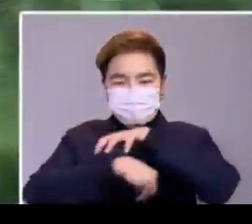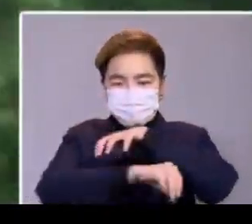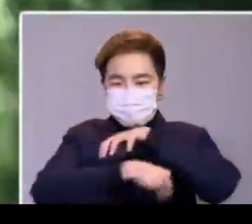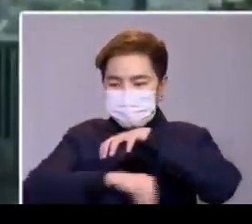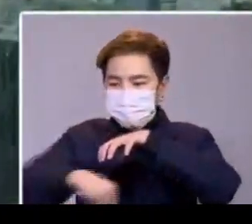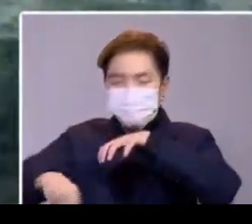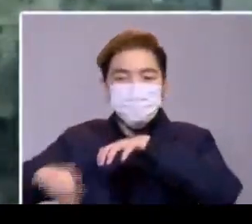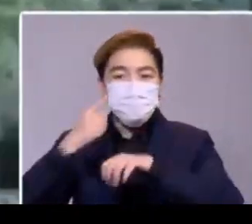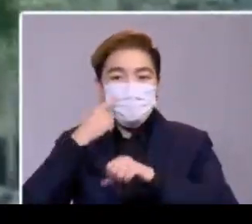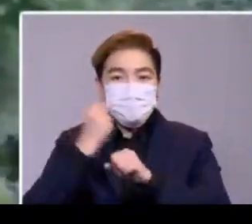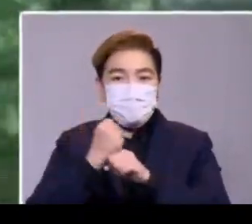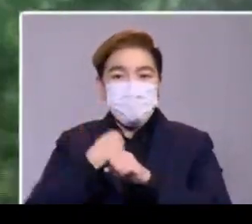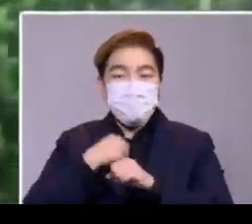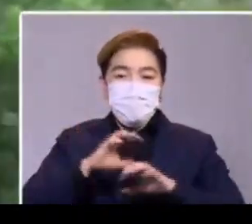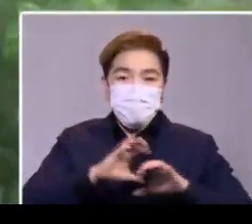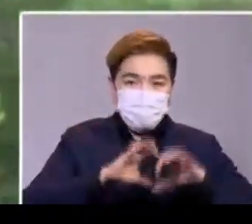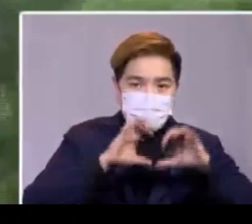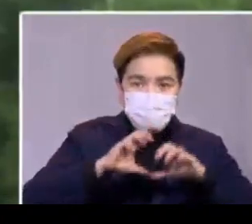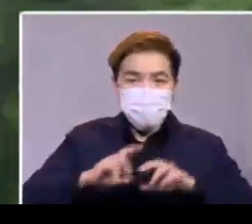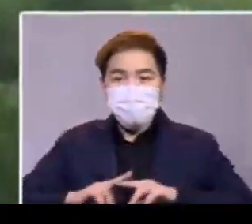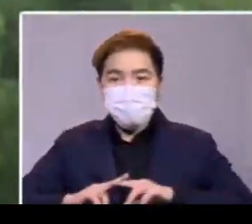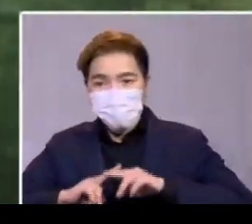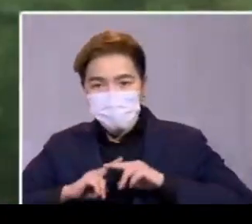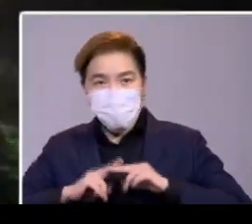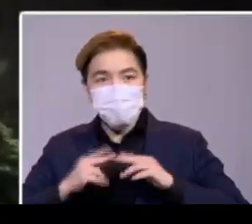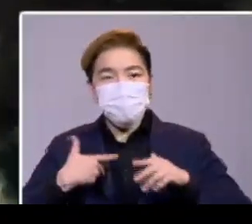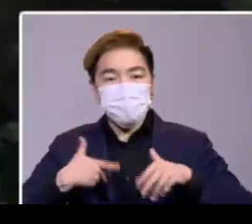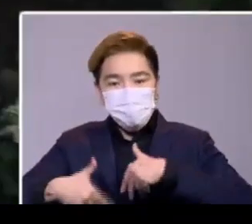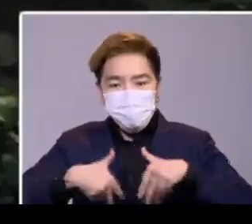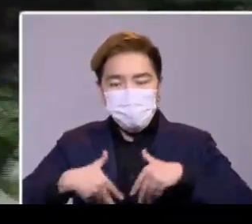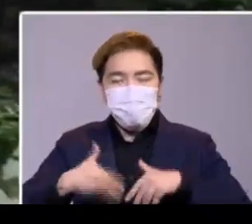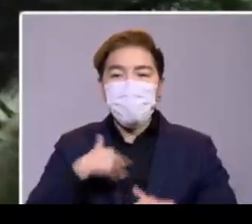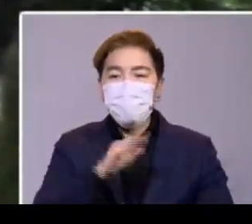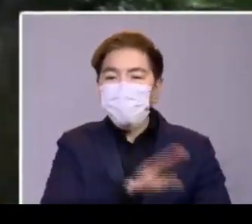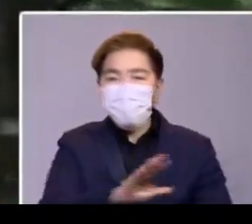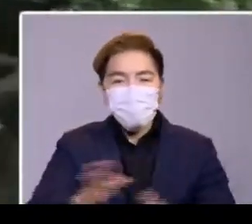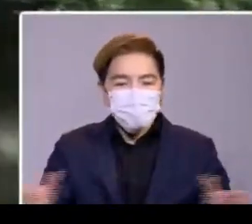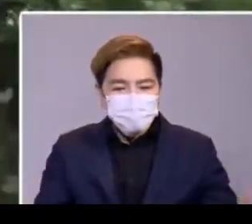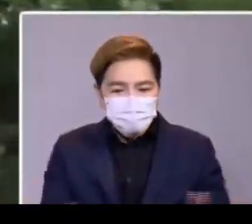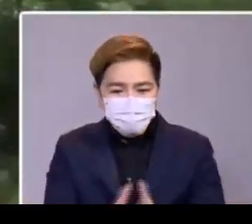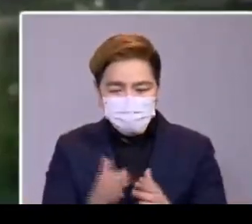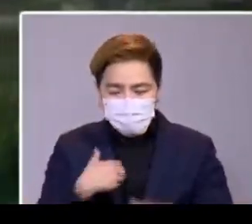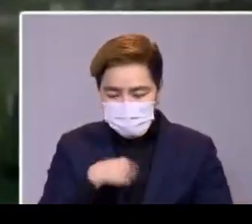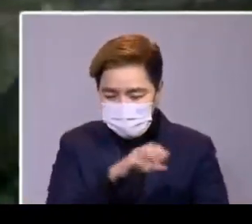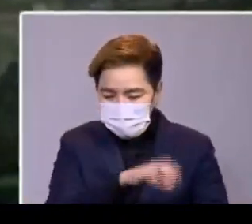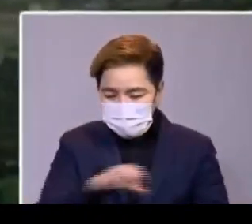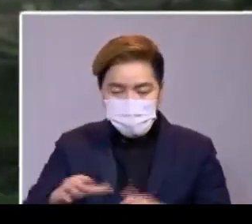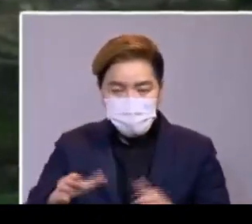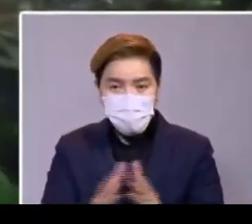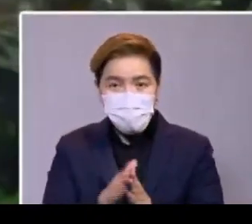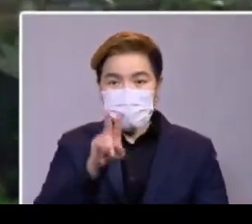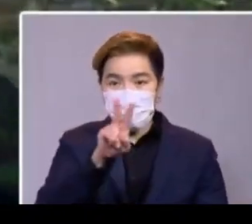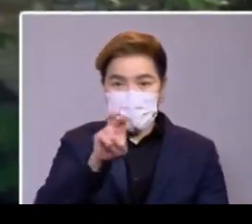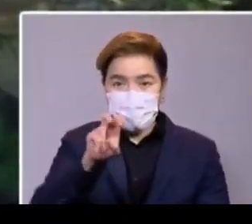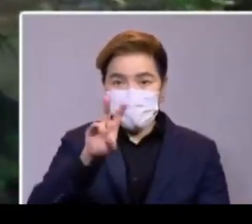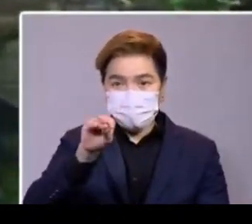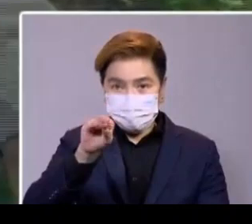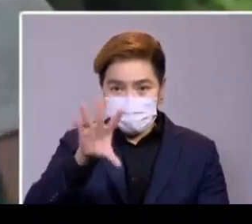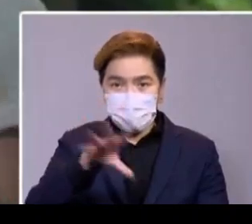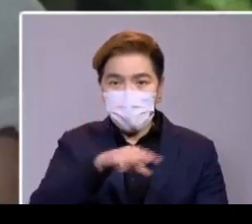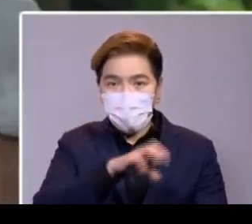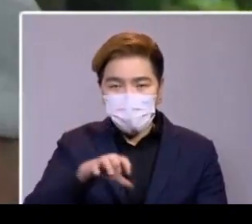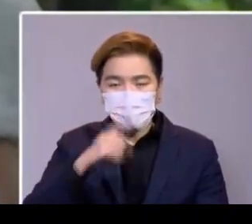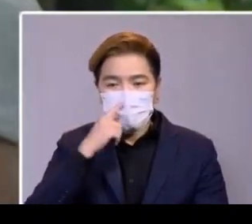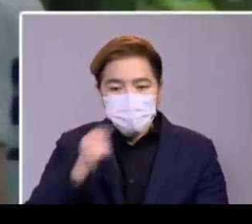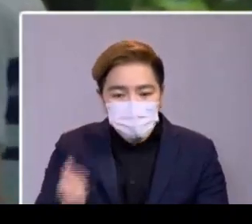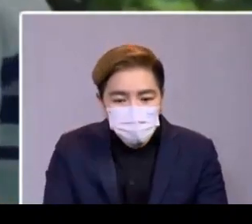ทยที่ประกอบด้วยภาครัฐเอกชนและชุมชนท้องถิ่นรวม275องค์กรเพื่อผลักดันการมีส่วนร่วมของภาค